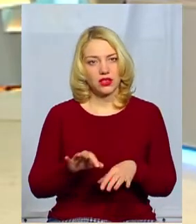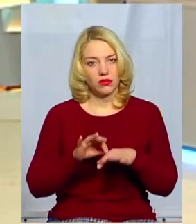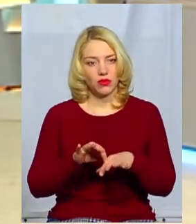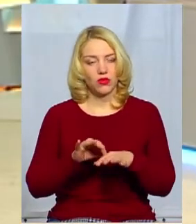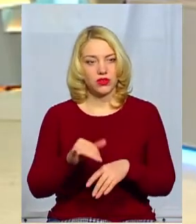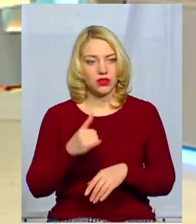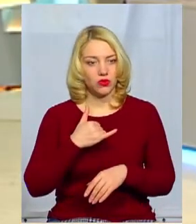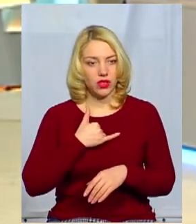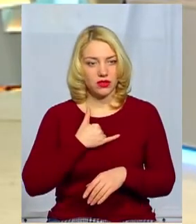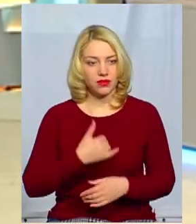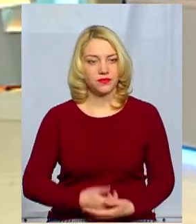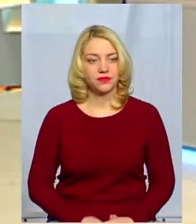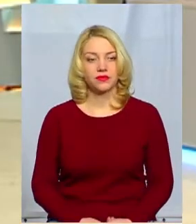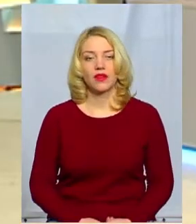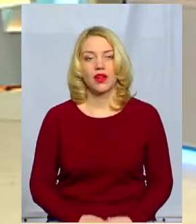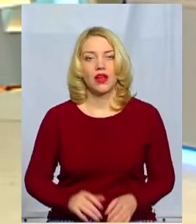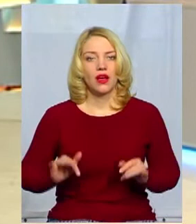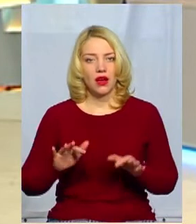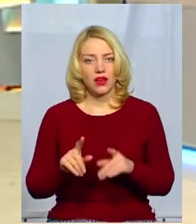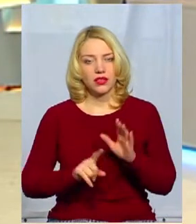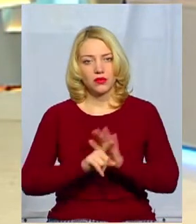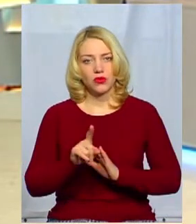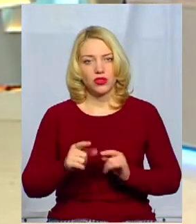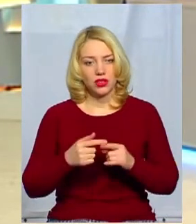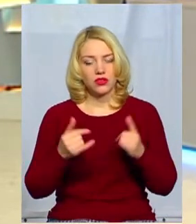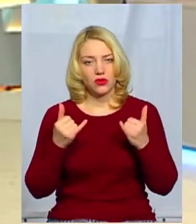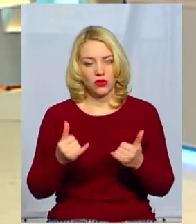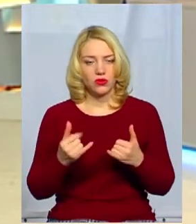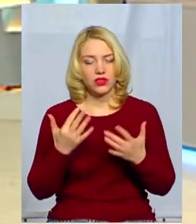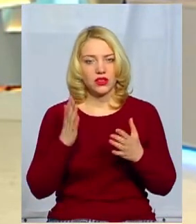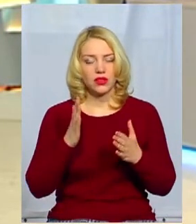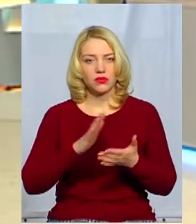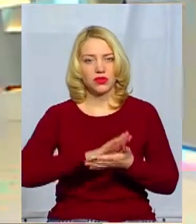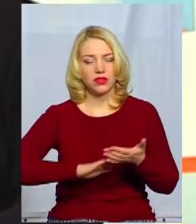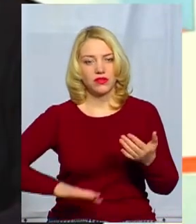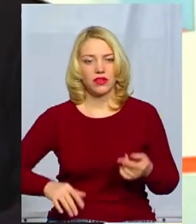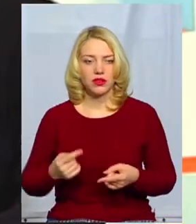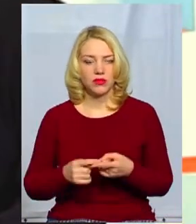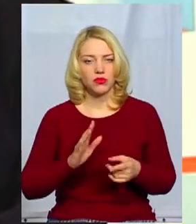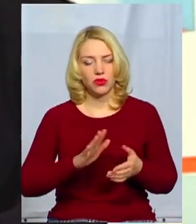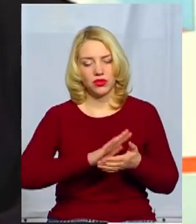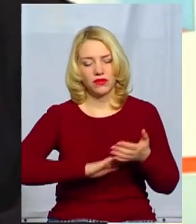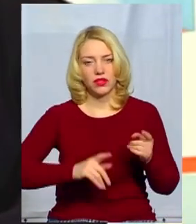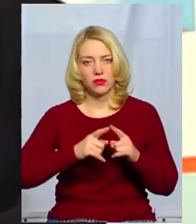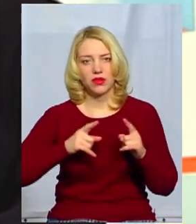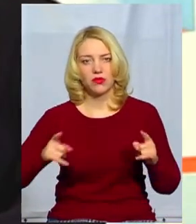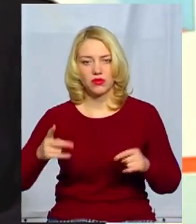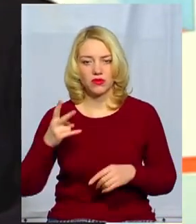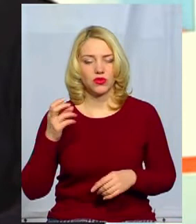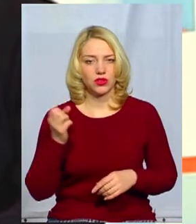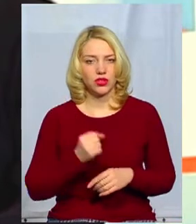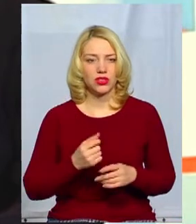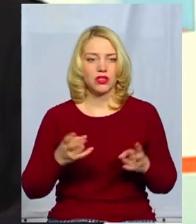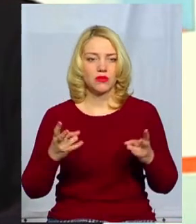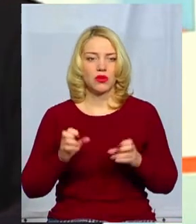проводиться у нас. Акція розпочалась сьогодні. Скільки вона триватиме? Вона триватиме на протязі 2 тижнів, а за